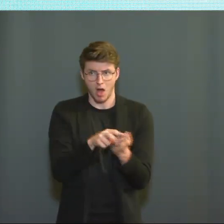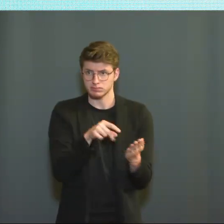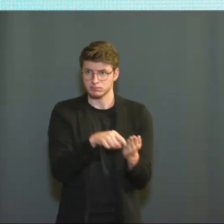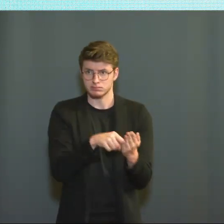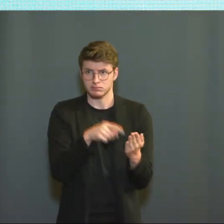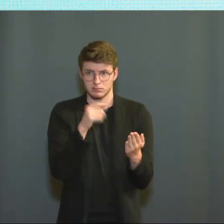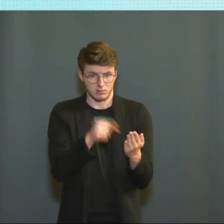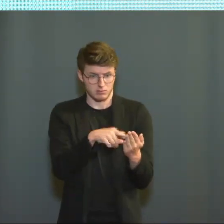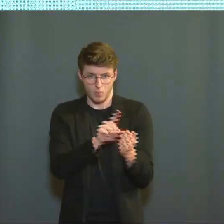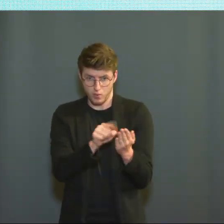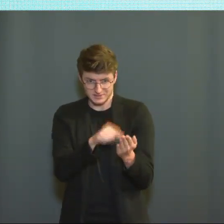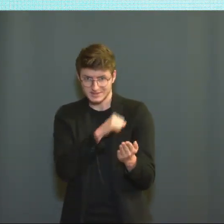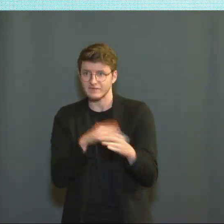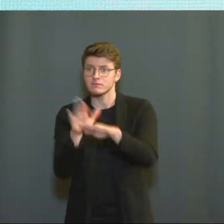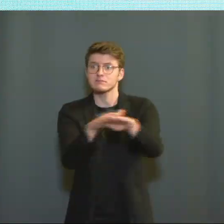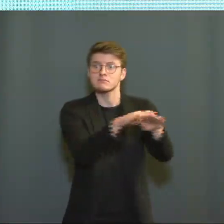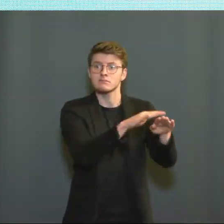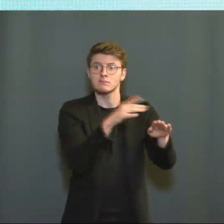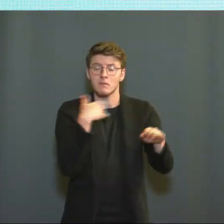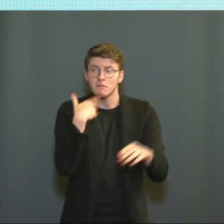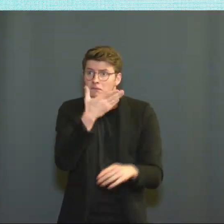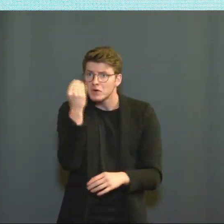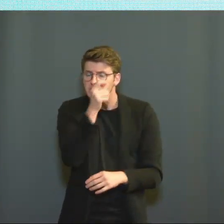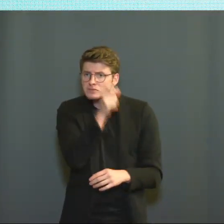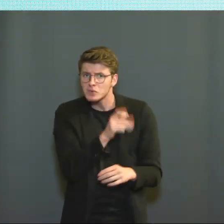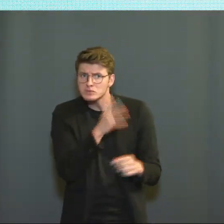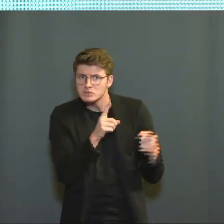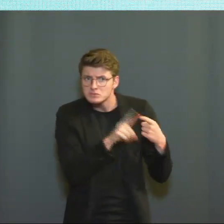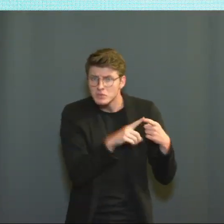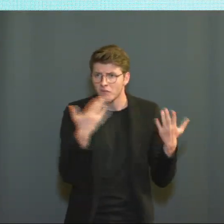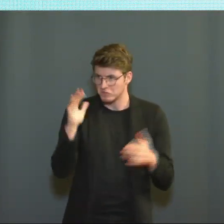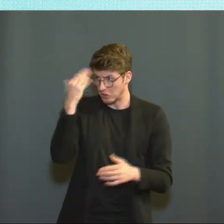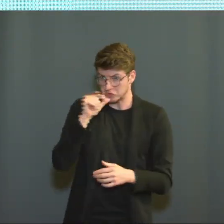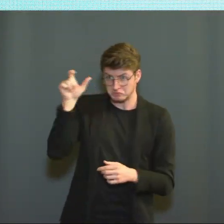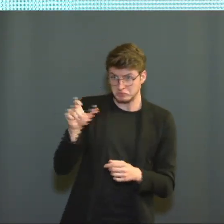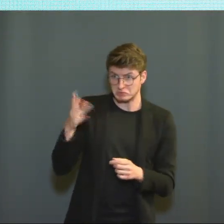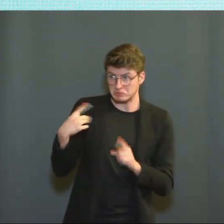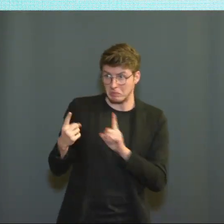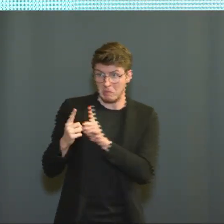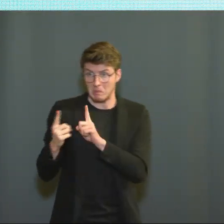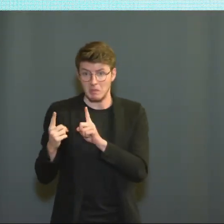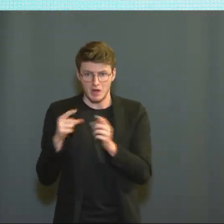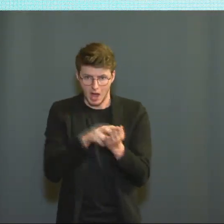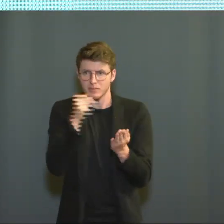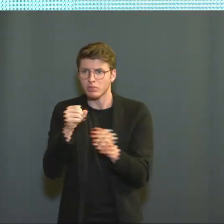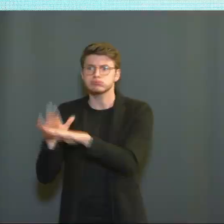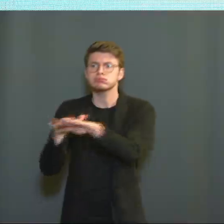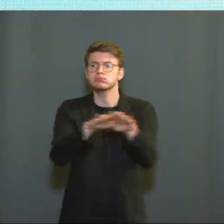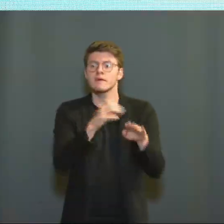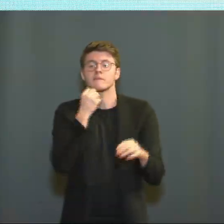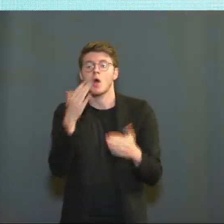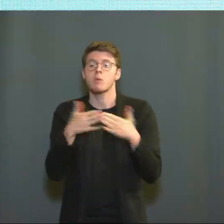verwittigen die u zich niet meer herinnert of die u niet kent. Mensen die u ontmoeten op het openbaar vervoer